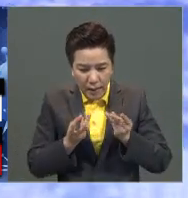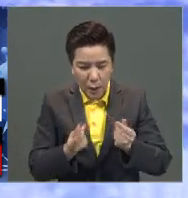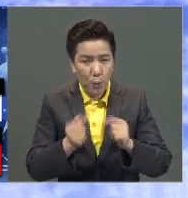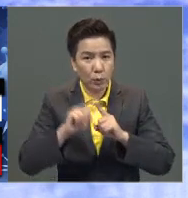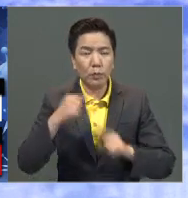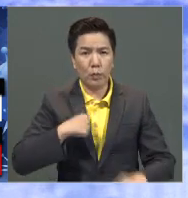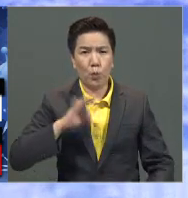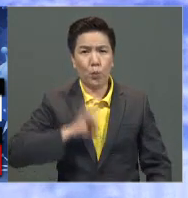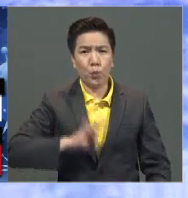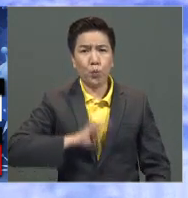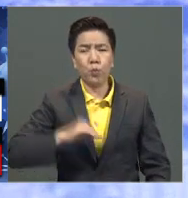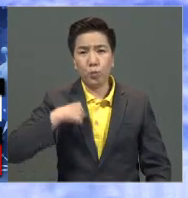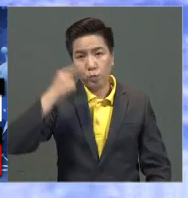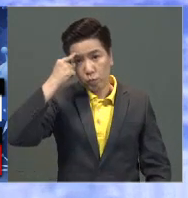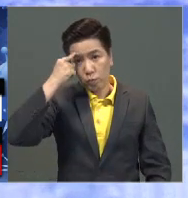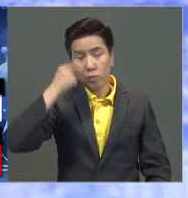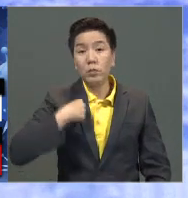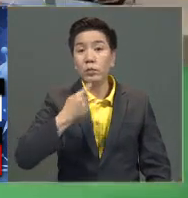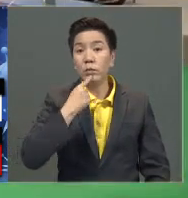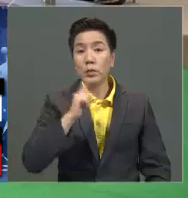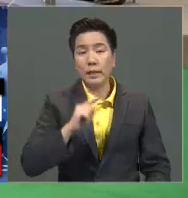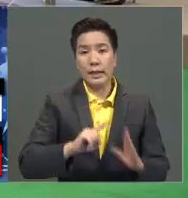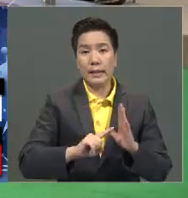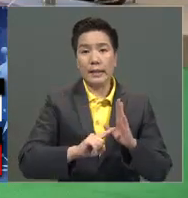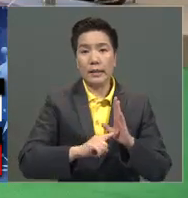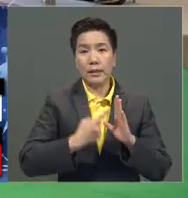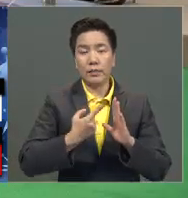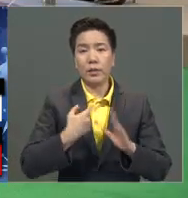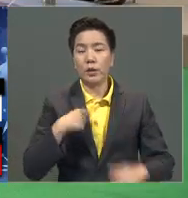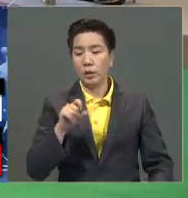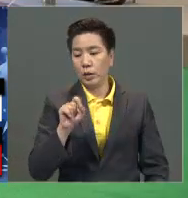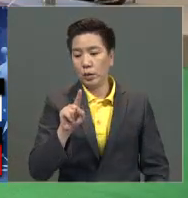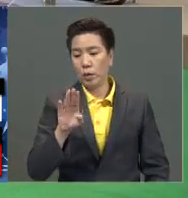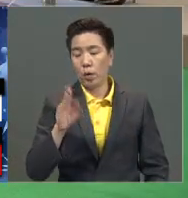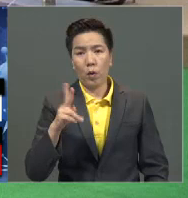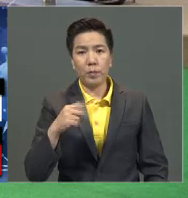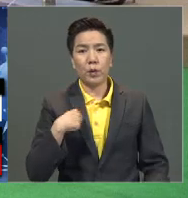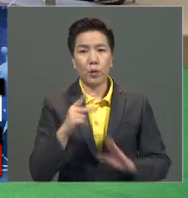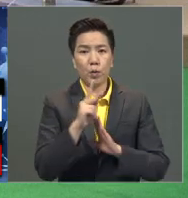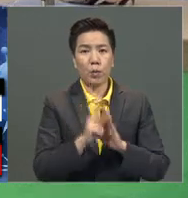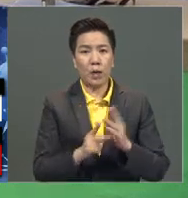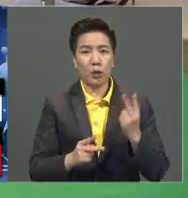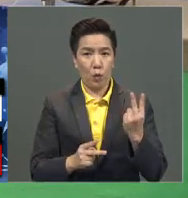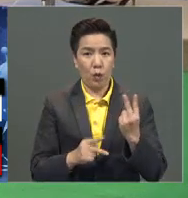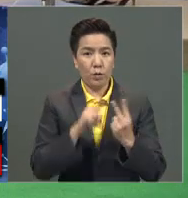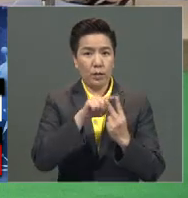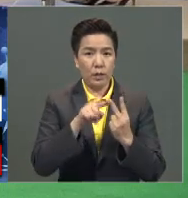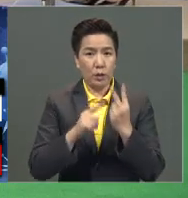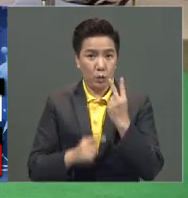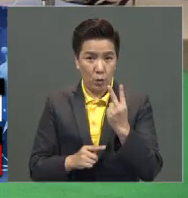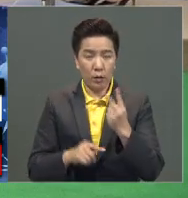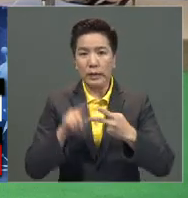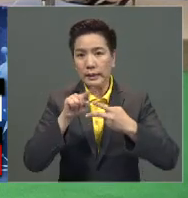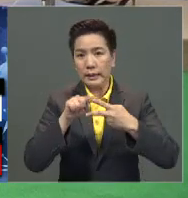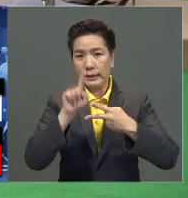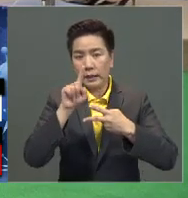ดีว่าคือผมอยากจะเรียนว่าตั้งแต่ต้นที่เราตั้งสบคมาเนี่ยมีสองกฎหมายที่เราใช้ควบคู่กันมาตลอด